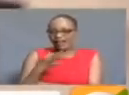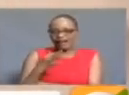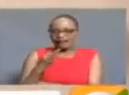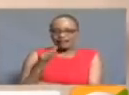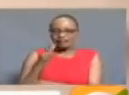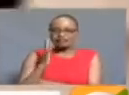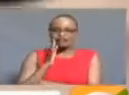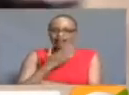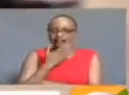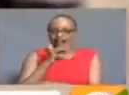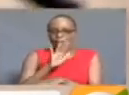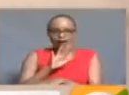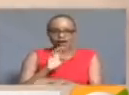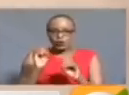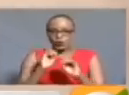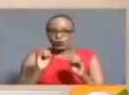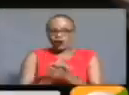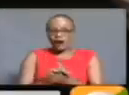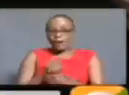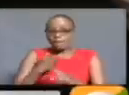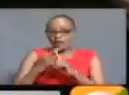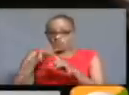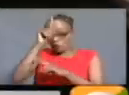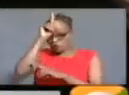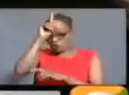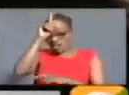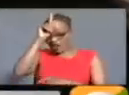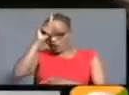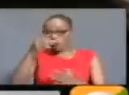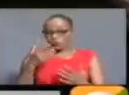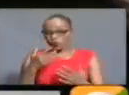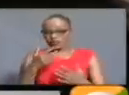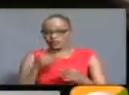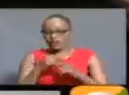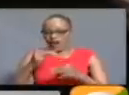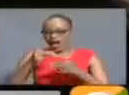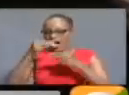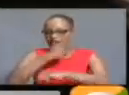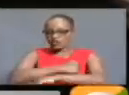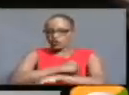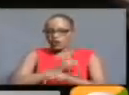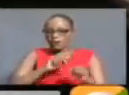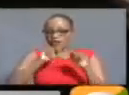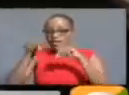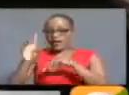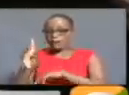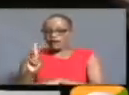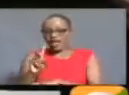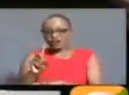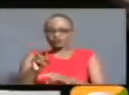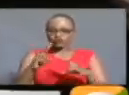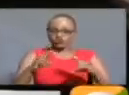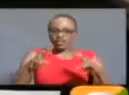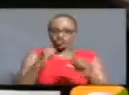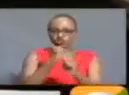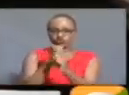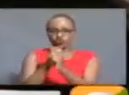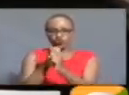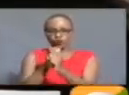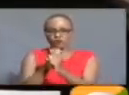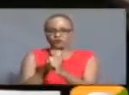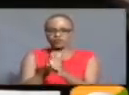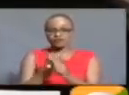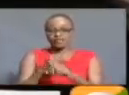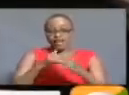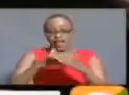ngozi aliyozaliwa nayo. Niko nimelelewa ushago. Sasa after high school nikakuja Nairobi ku hustle. Sasa